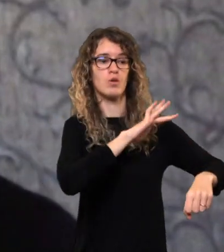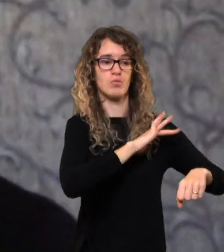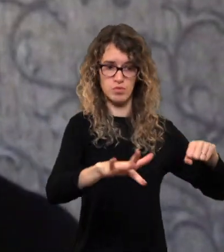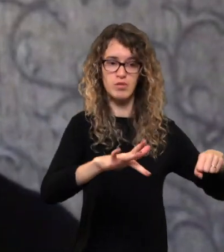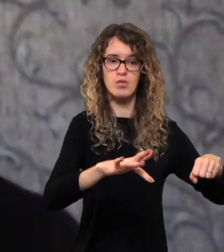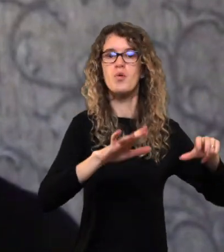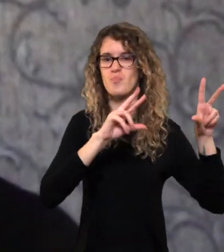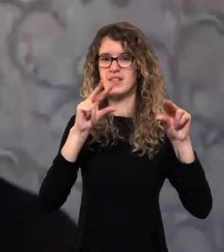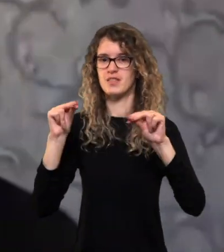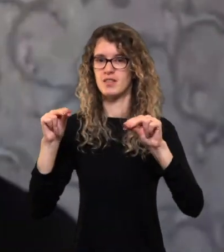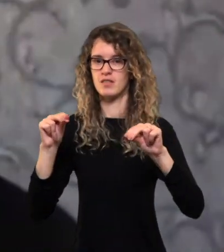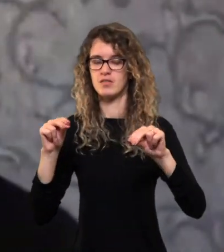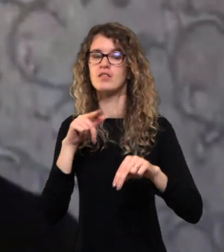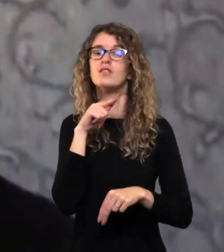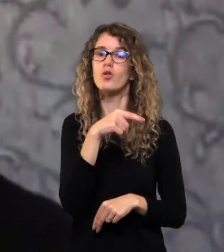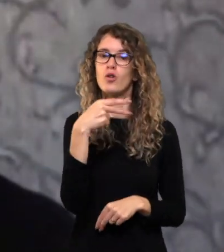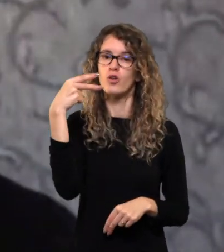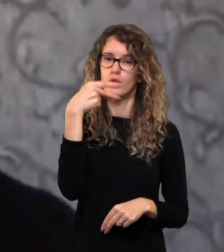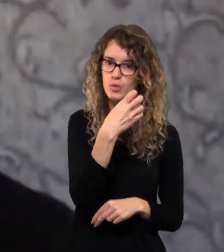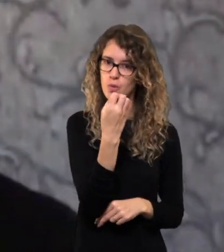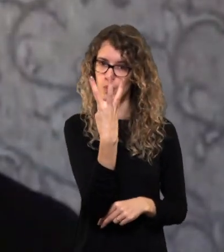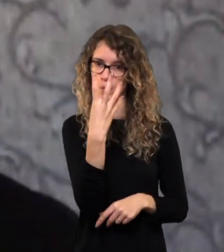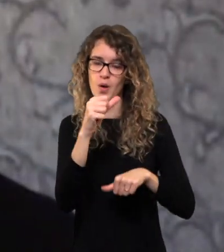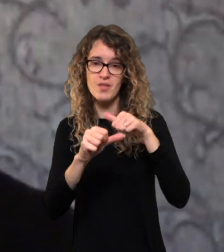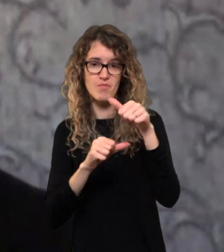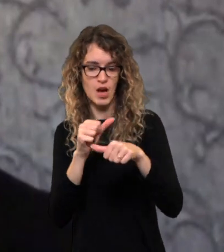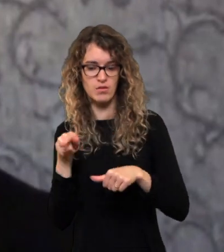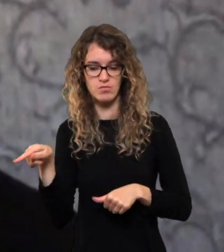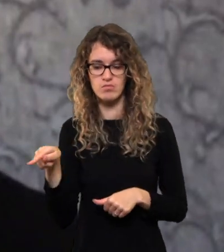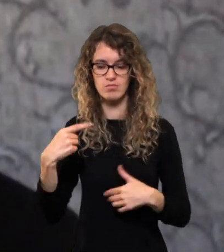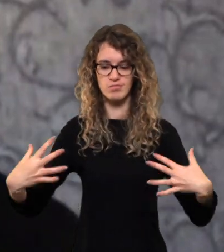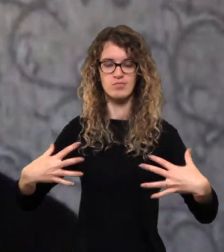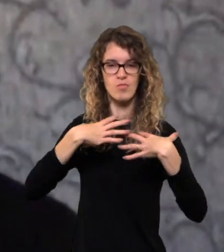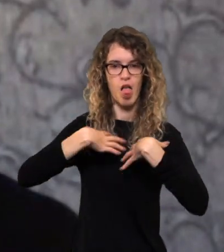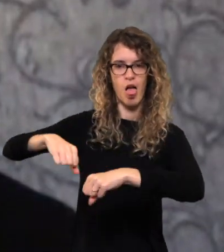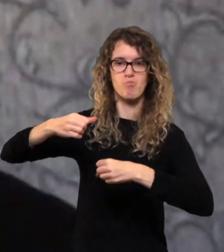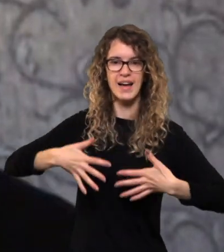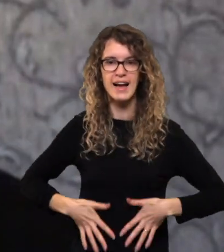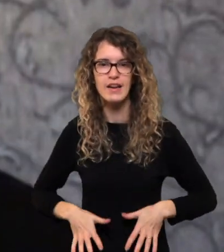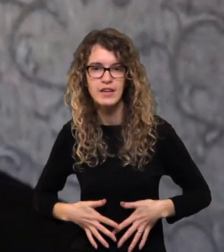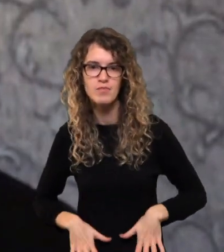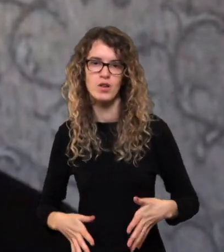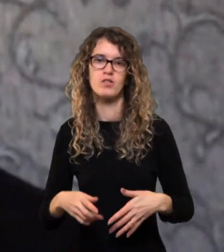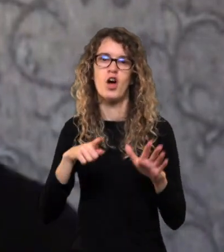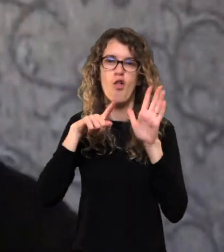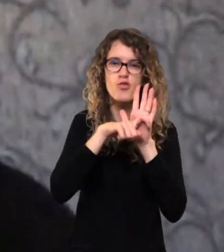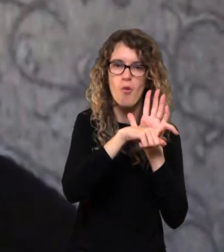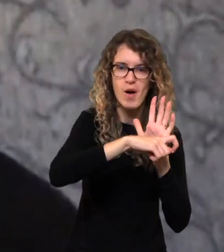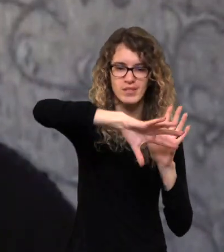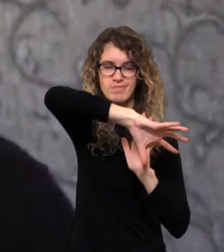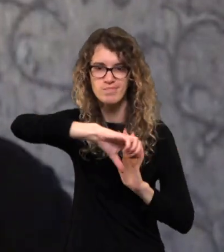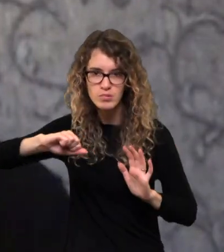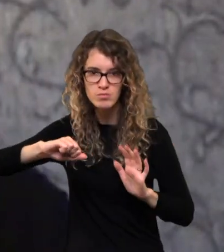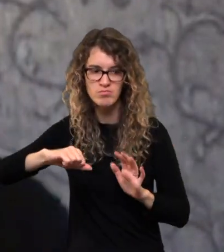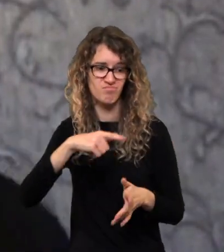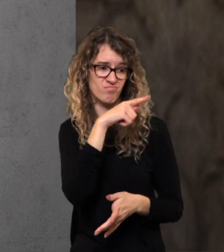pasiekti sunaikindamas Ukrainą. Ir tam tikrą prasme, jam tai pavyko. Nes po 2014 metų, kaip jis atėmė